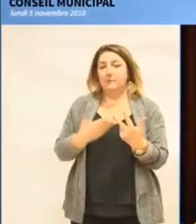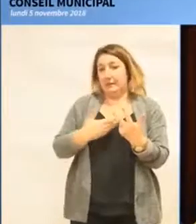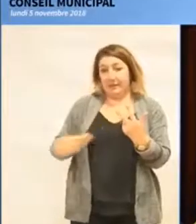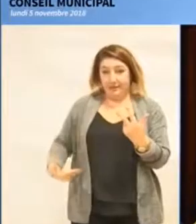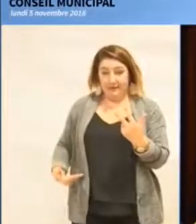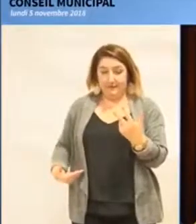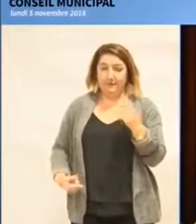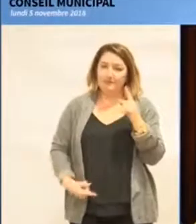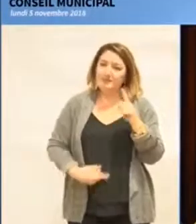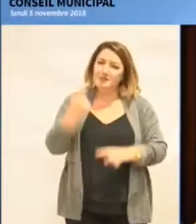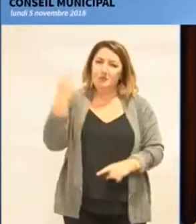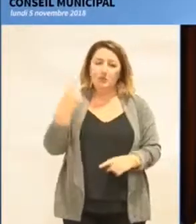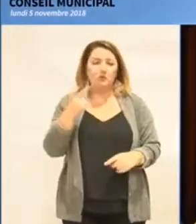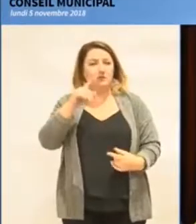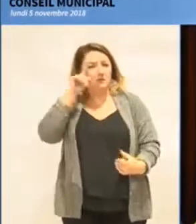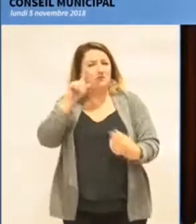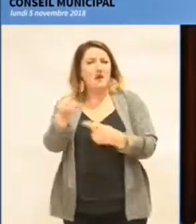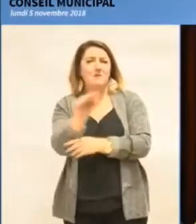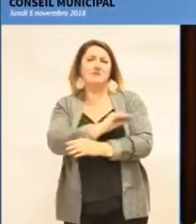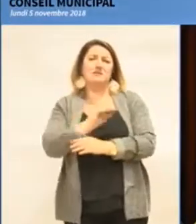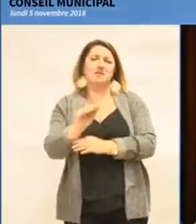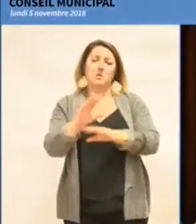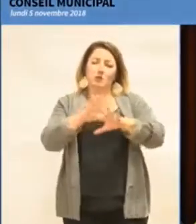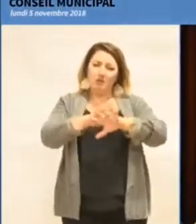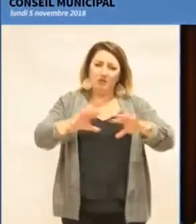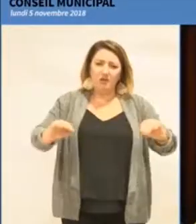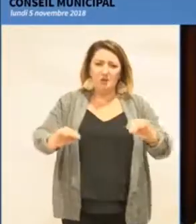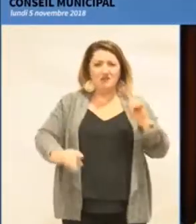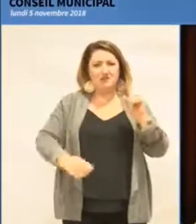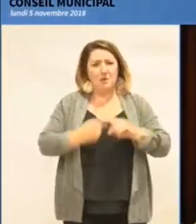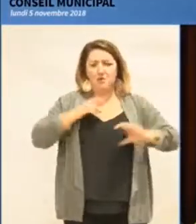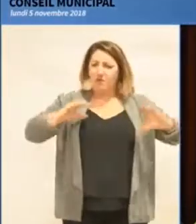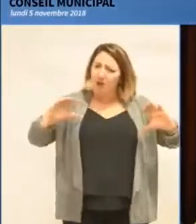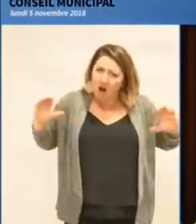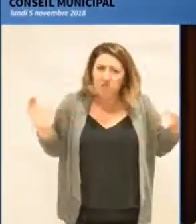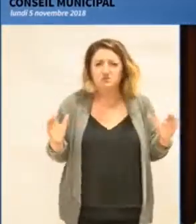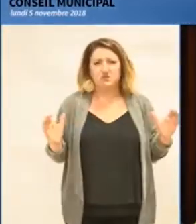nous devons nous rassembler sur cette question autant que possible. Et